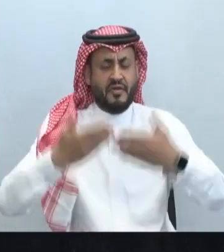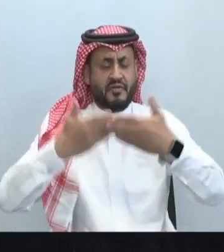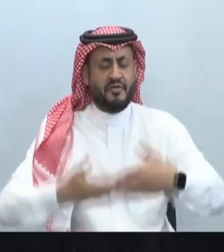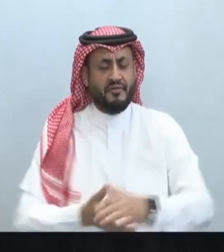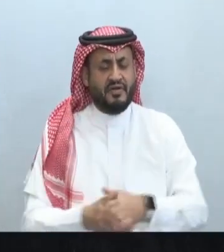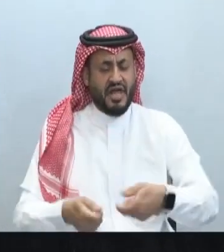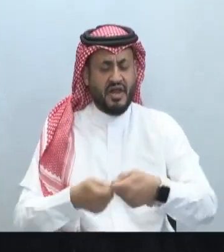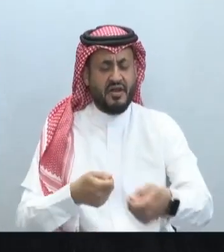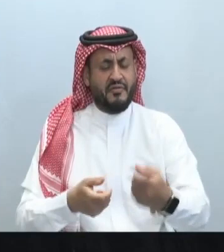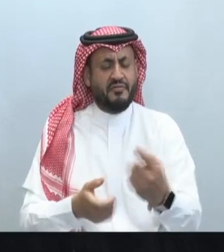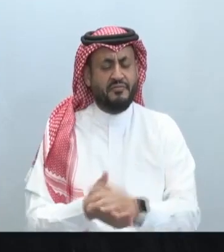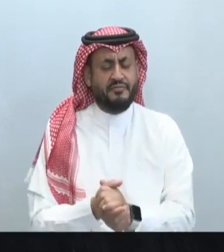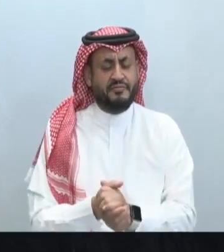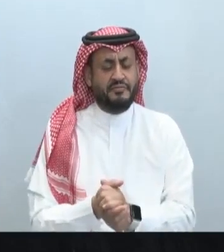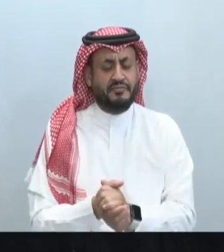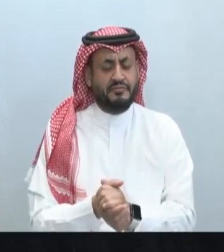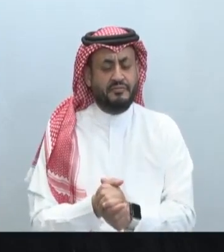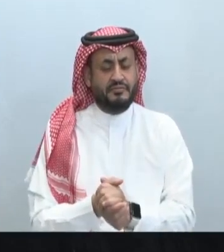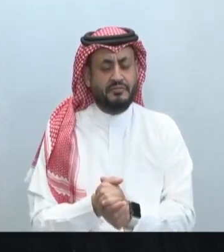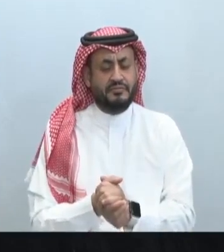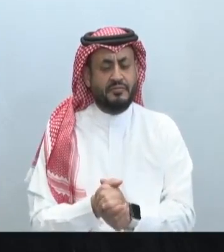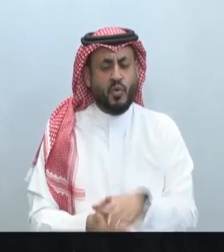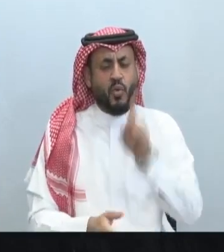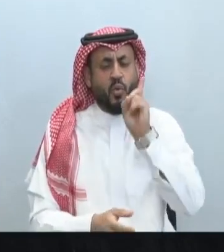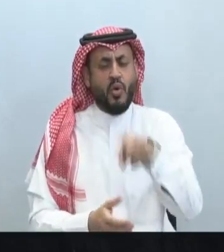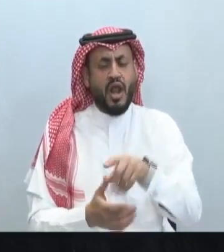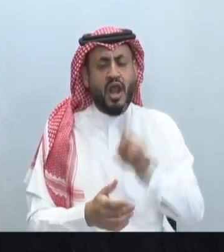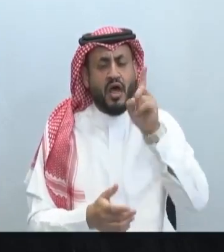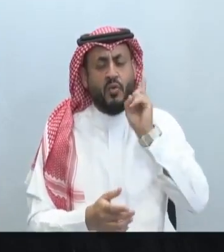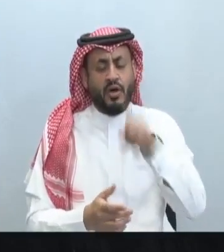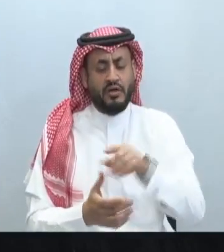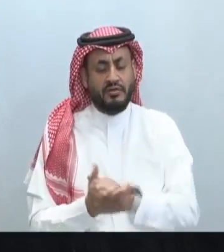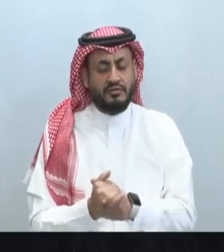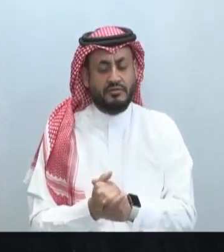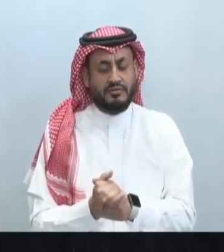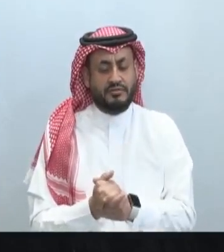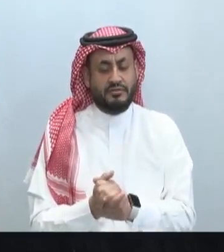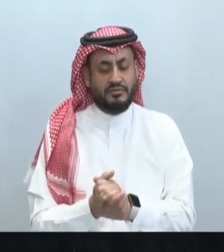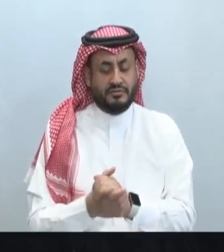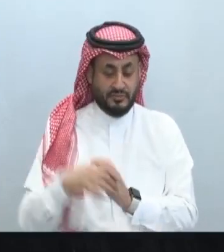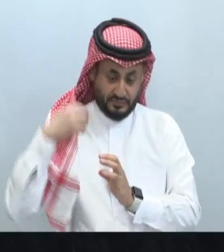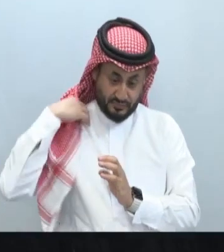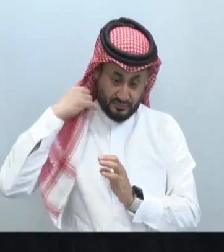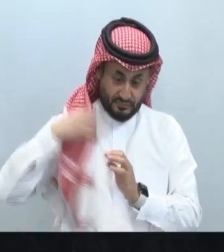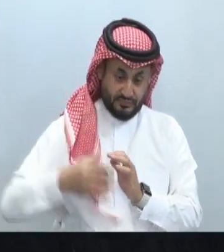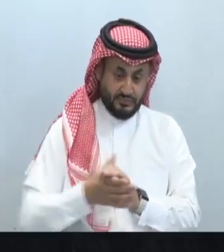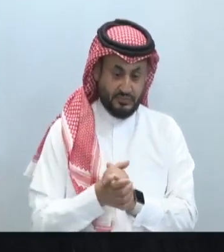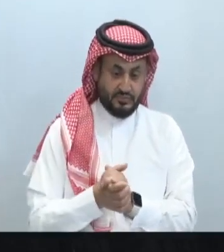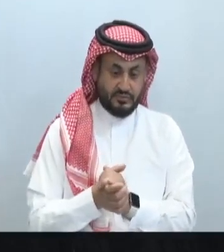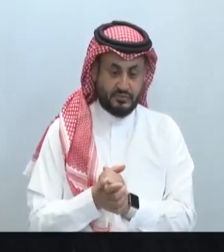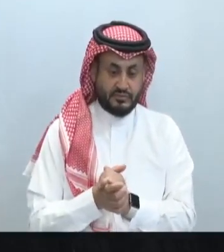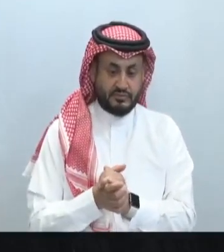يشتري شيئا ما فحلف التاجر والبائع على ان هذه البضاعه